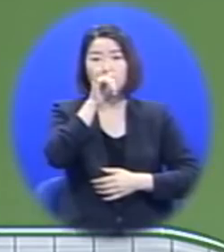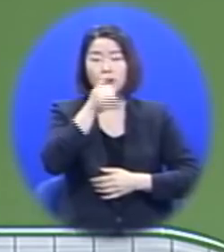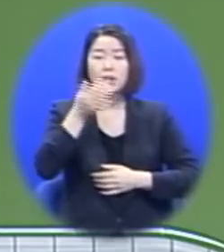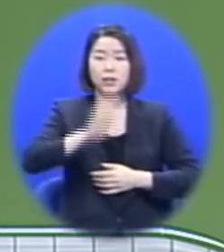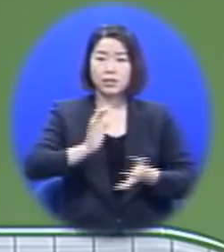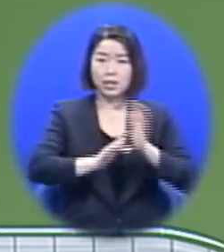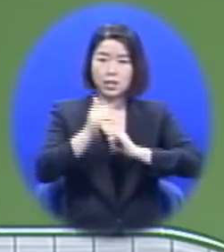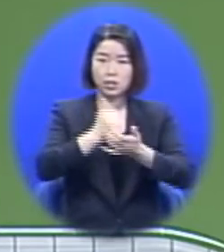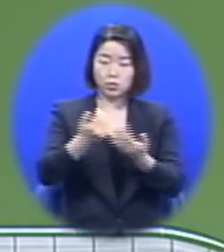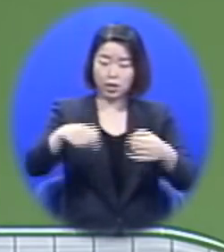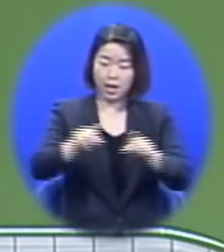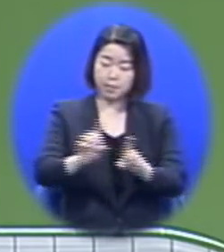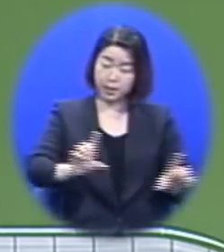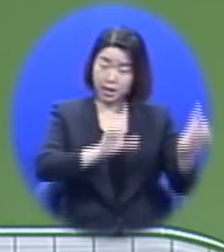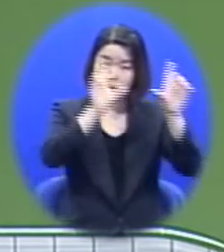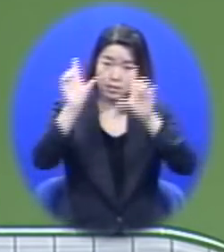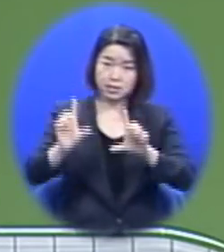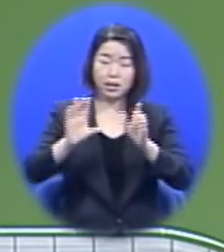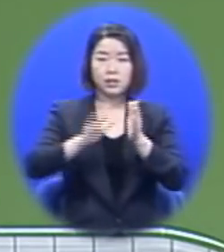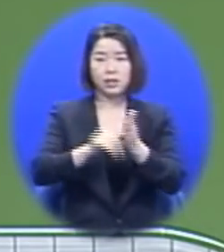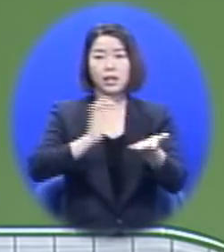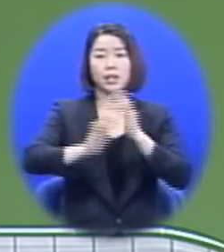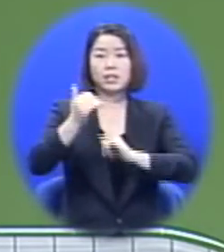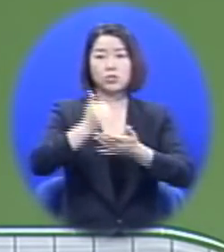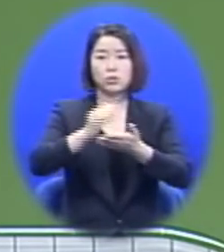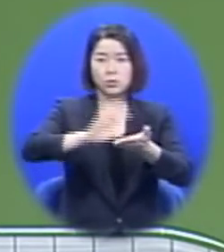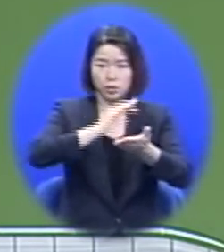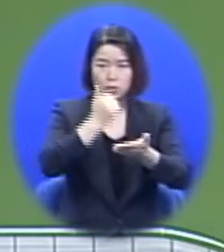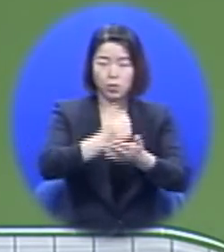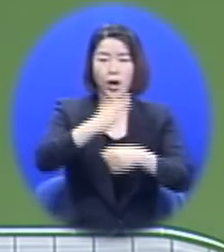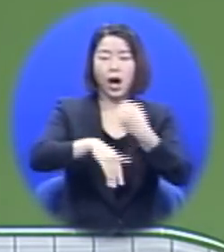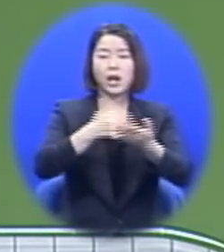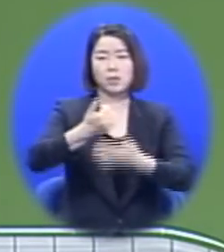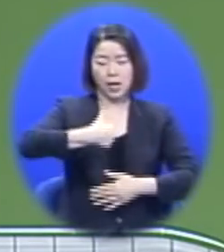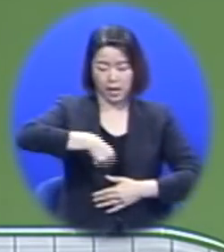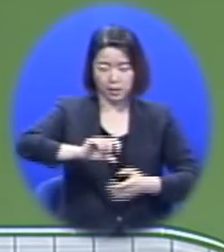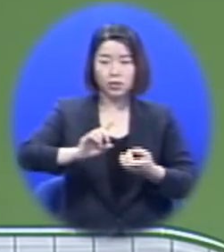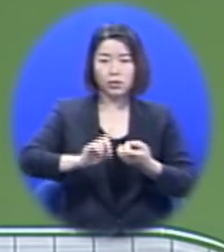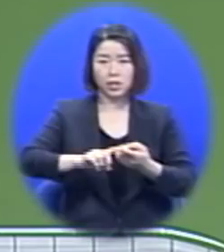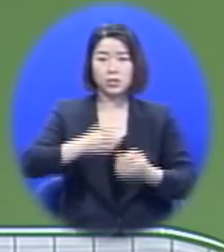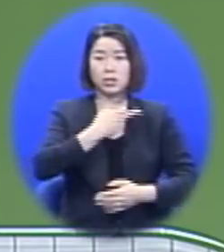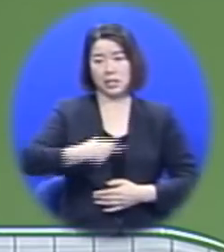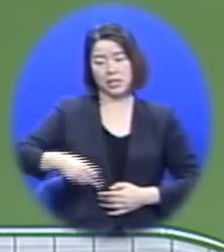함께 살면서 예수님은 그리스도요 하나님의 아들이신 것을 그가 알아서